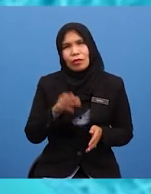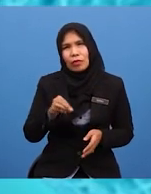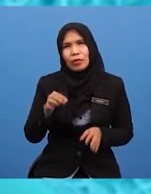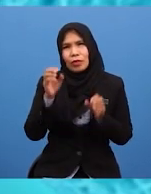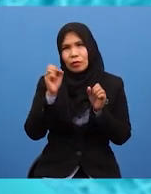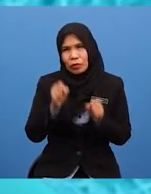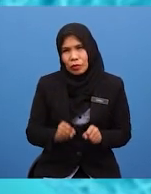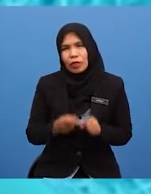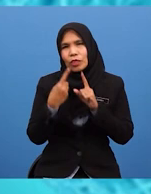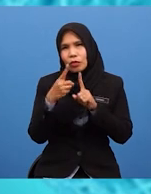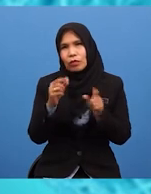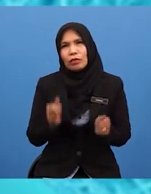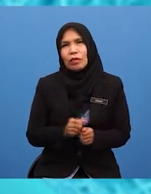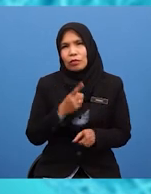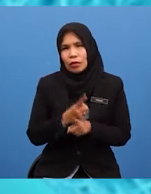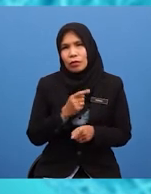dapat jawab dengan tepat.